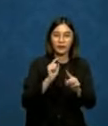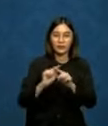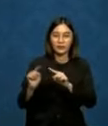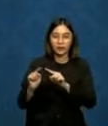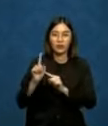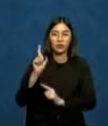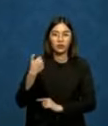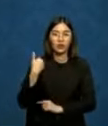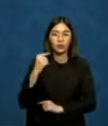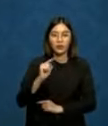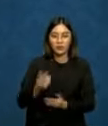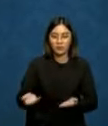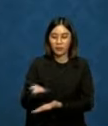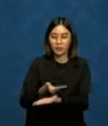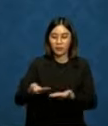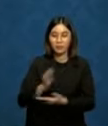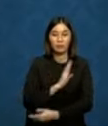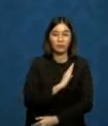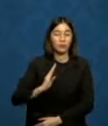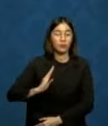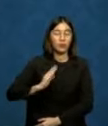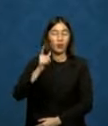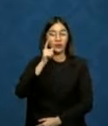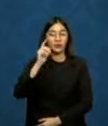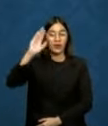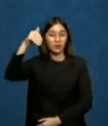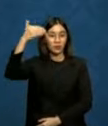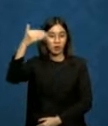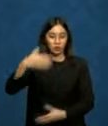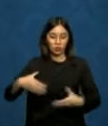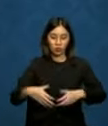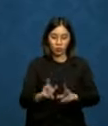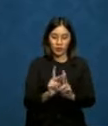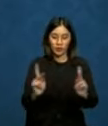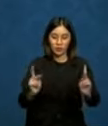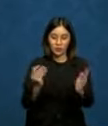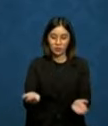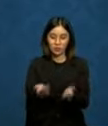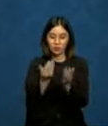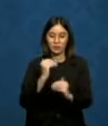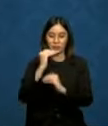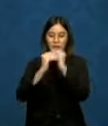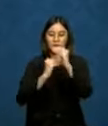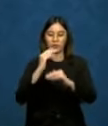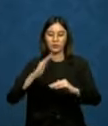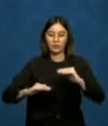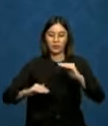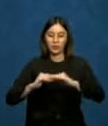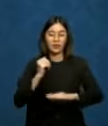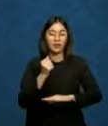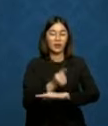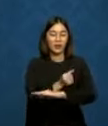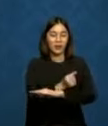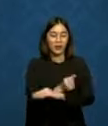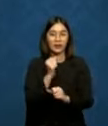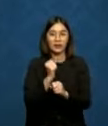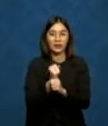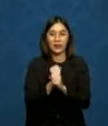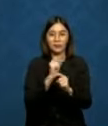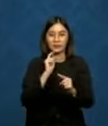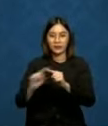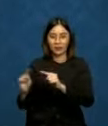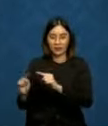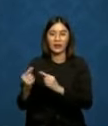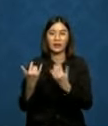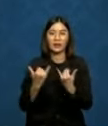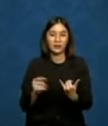เราก็ต้องไปผ่านจากบอร์ดใหญ่ค่ะก็คือบอร์ดของคณะกรรมการส่งเสริมการพัฒนาฝีมือรางงานการดำเนินการต่าง